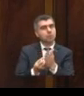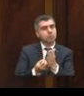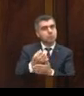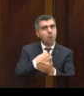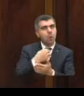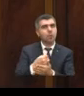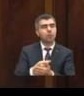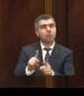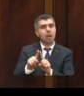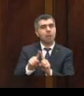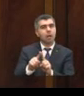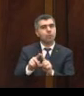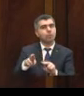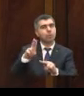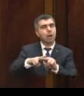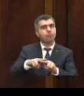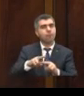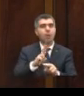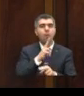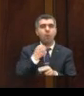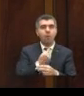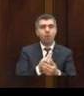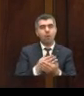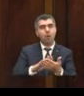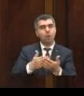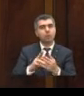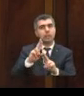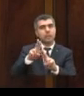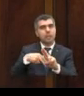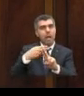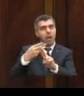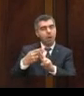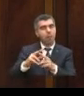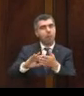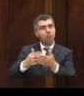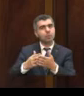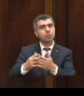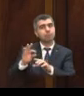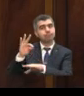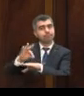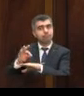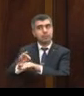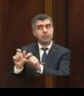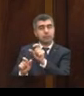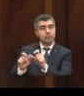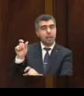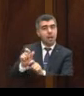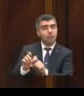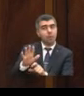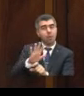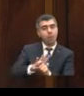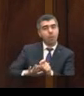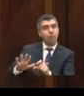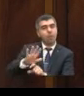به أعضاء الحكومة ورئيسها من أجوبة تتعلق بالآثار الصحية والاقتصادية والاجتماعية